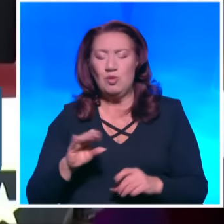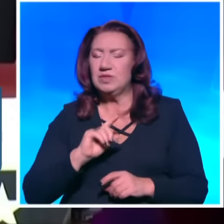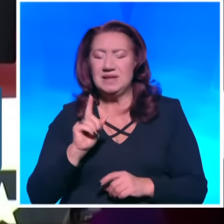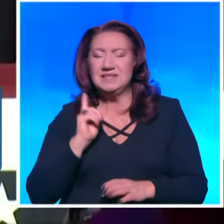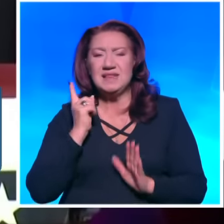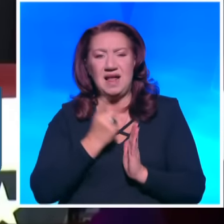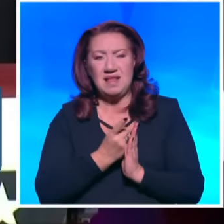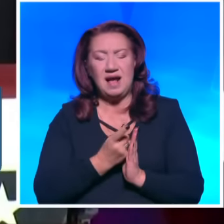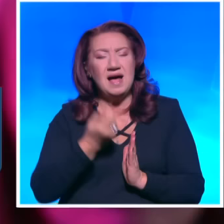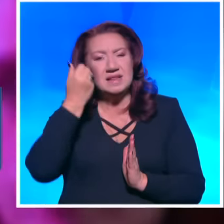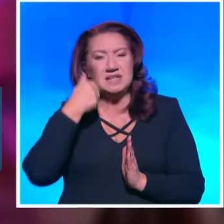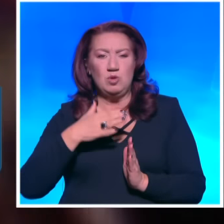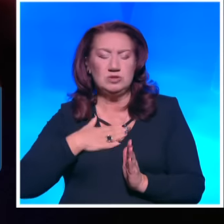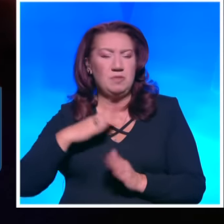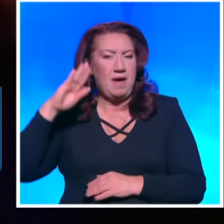използваме.